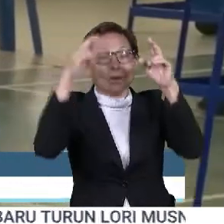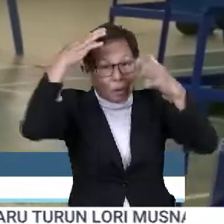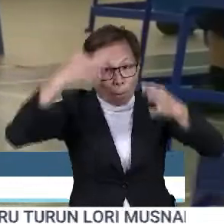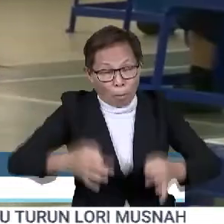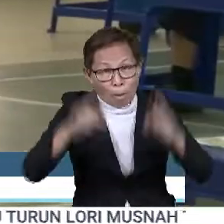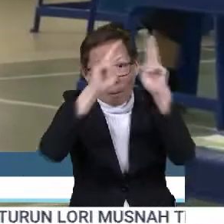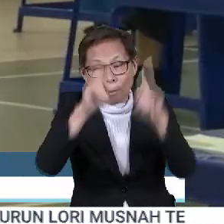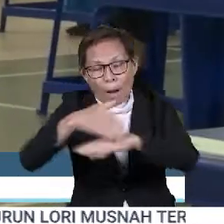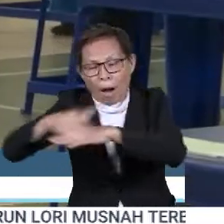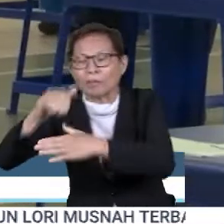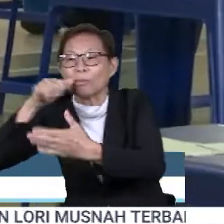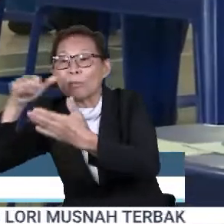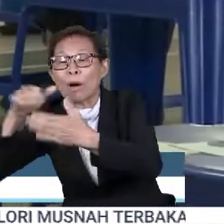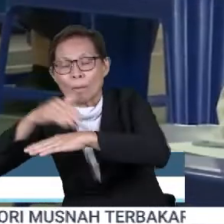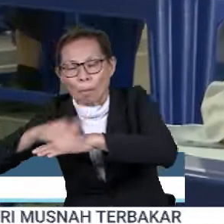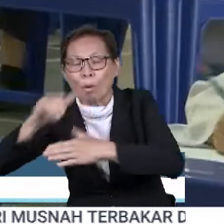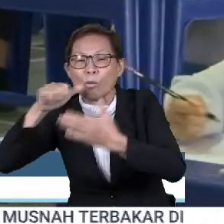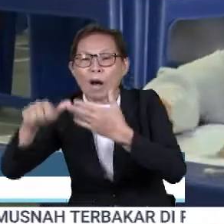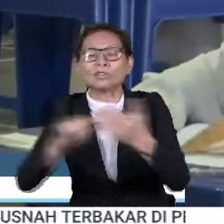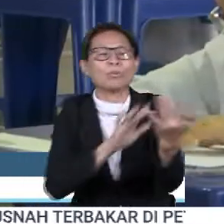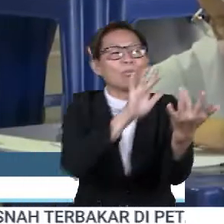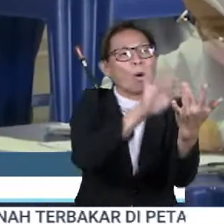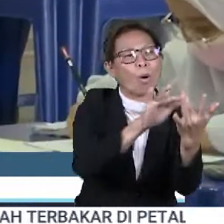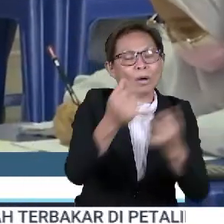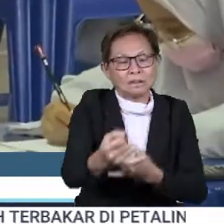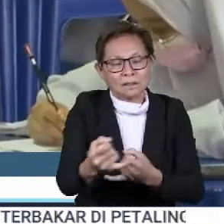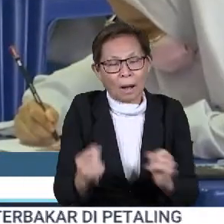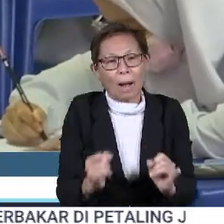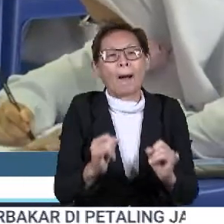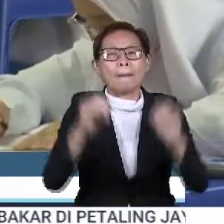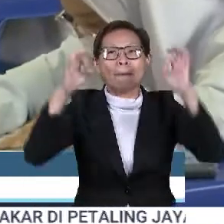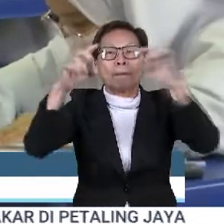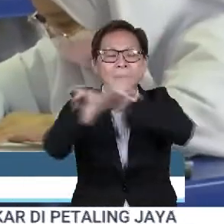pos atau calon boleh menghubungi Jabatan Pendidikan Negeri tempat calon mendaftar.